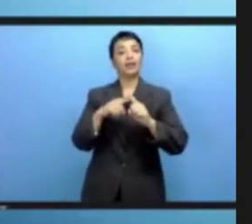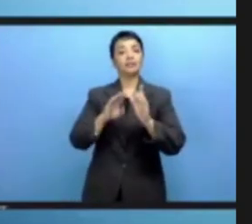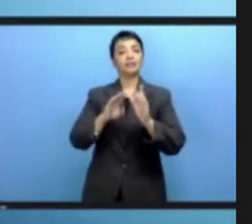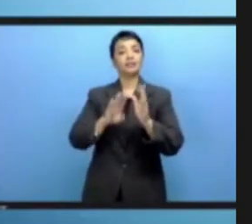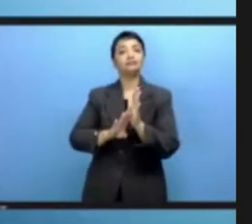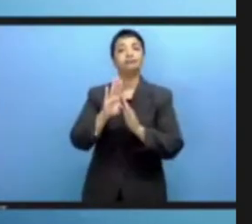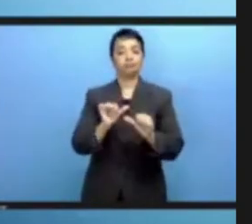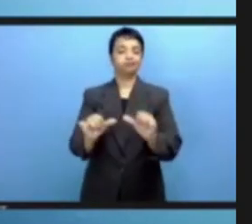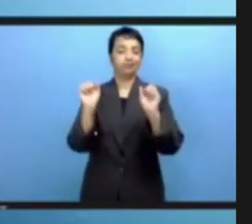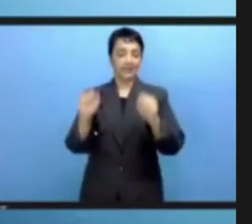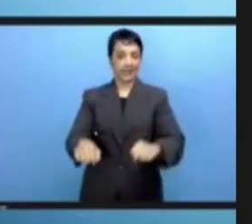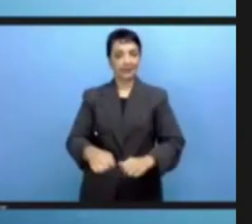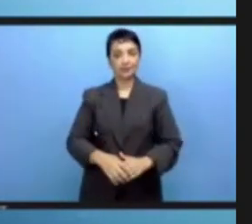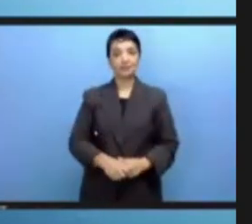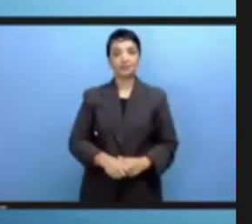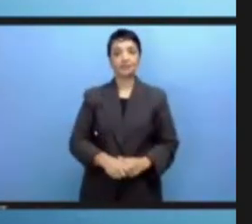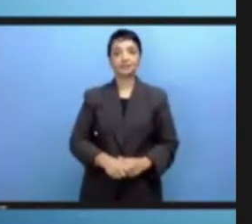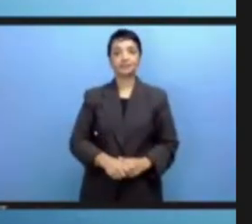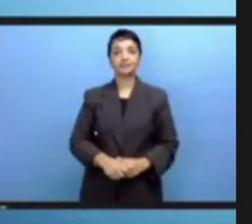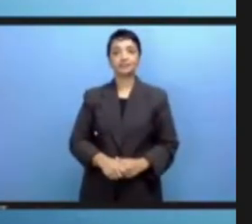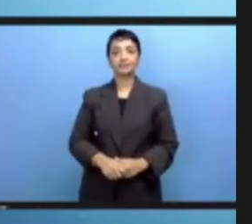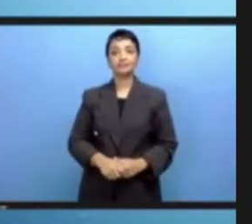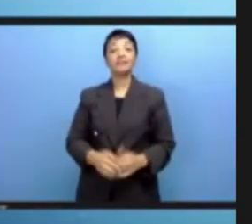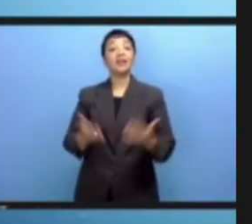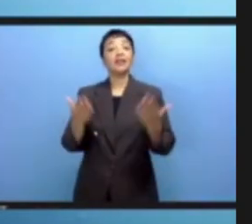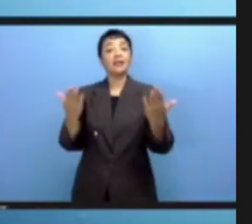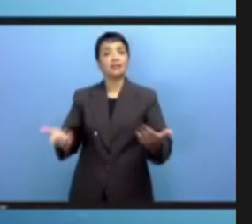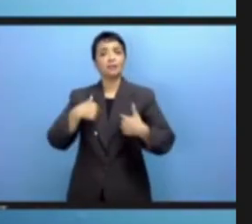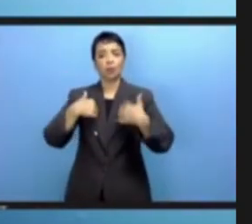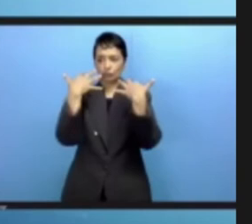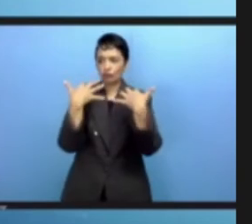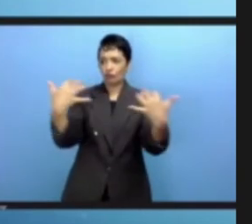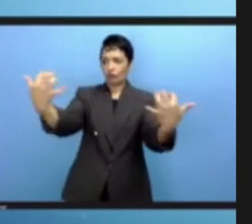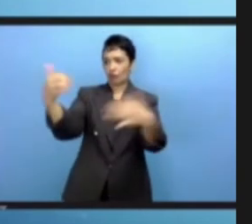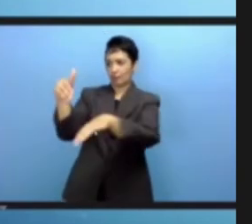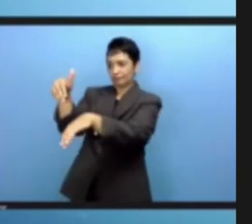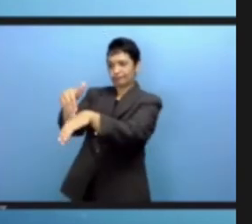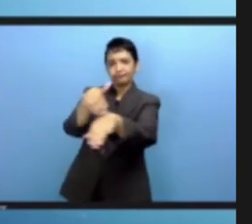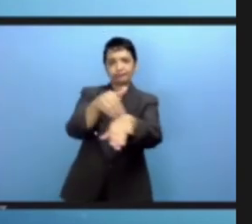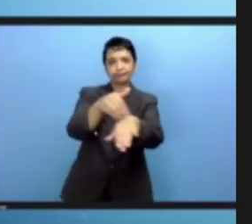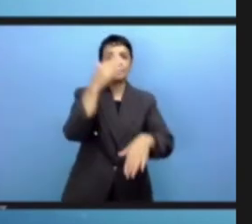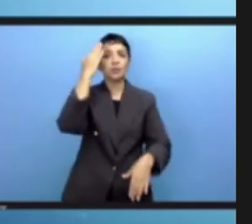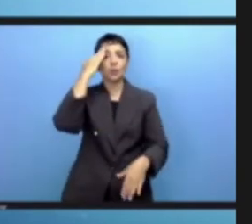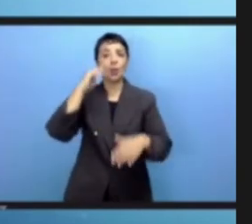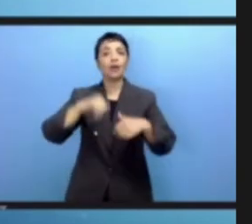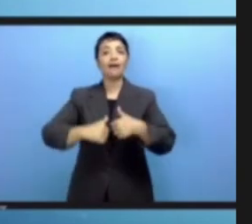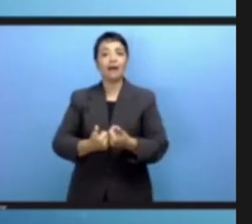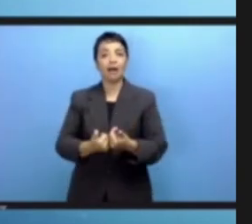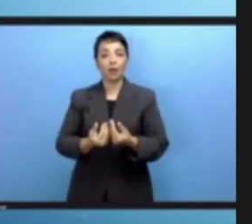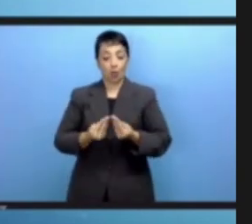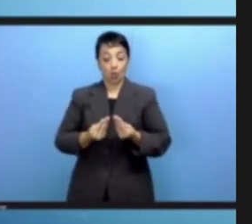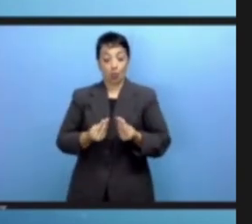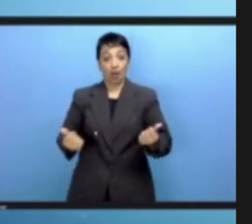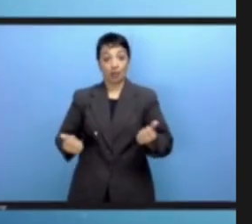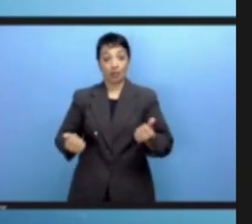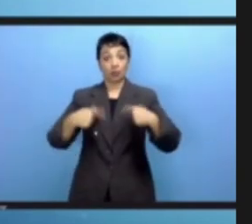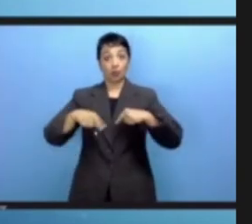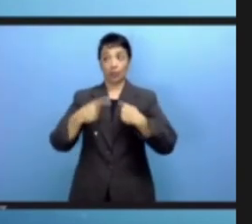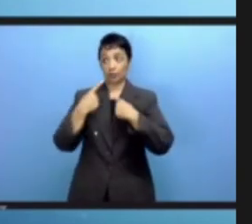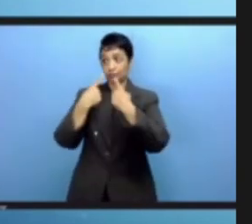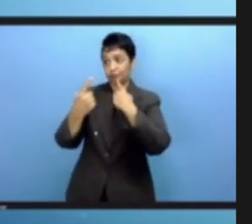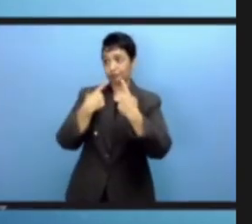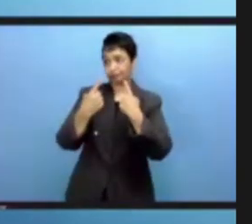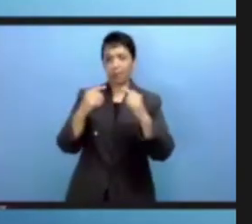le développement d'Internet. J'aimerais inviter ce forum dont la qualité des discussions